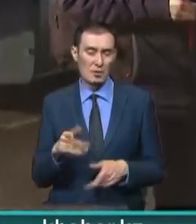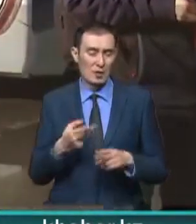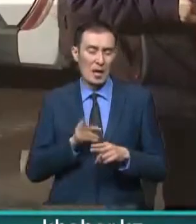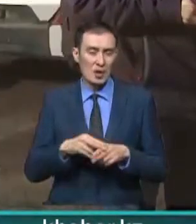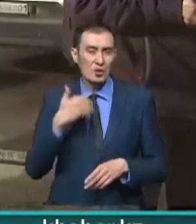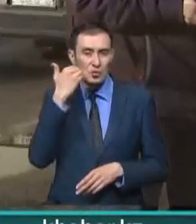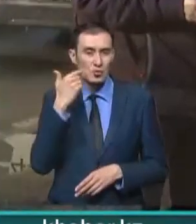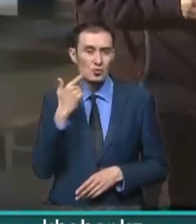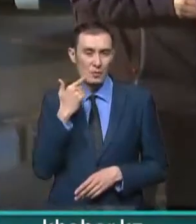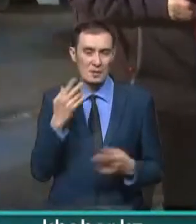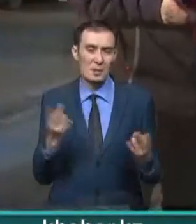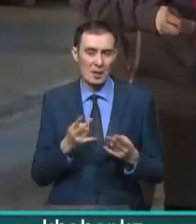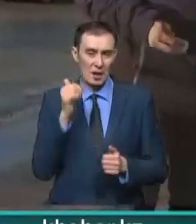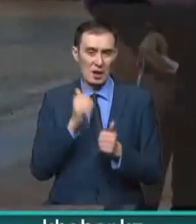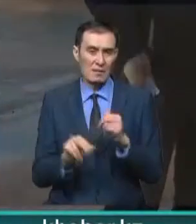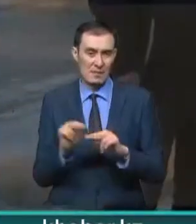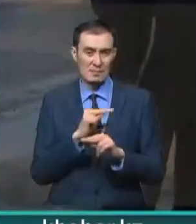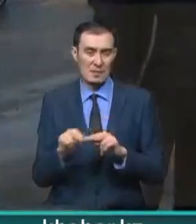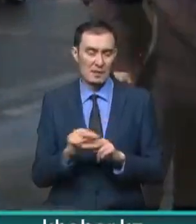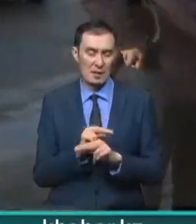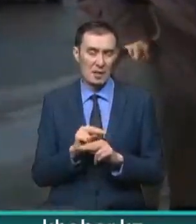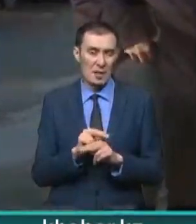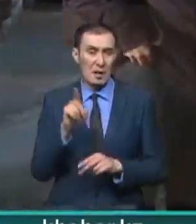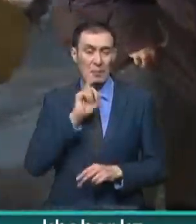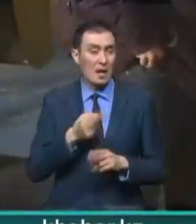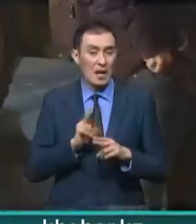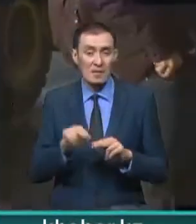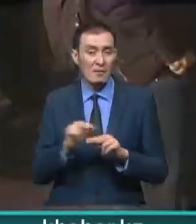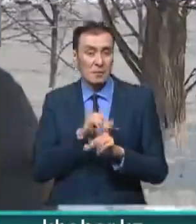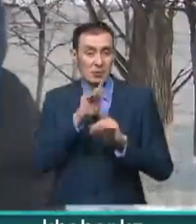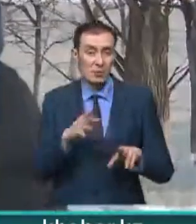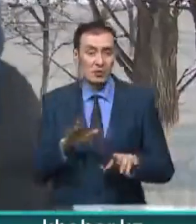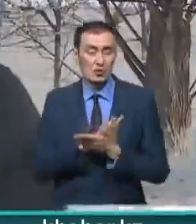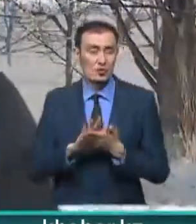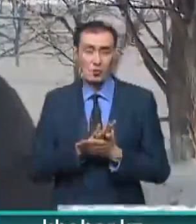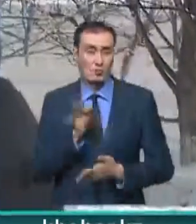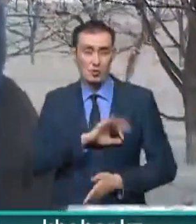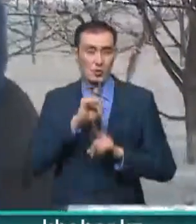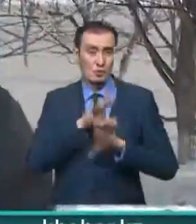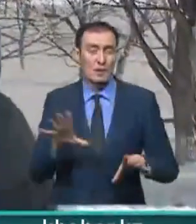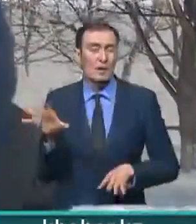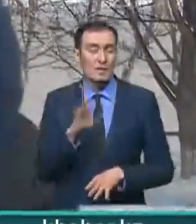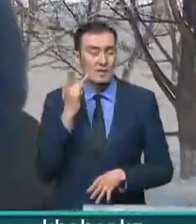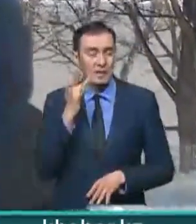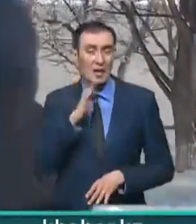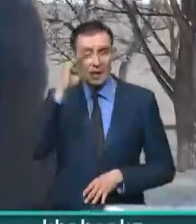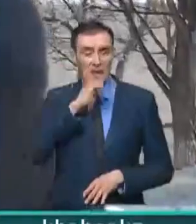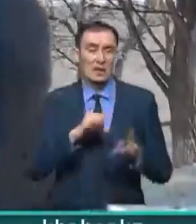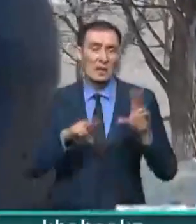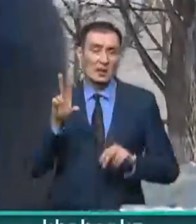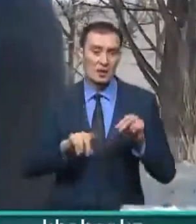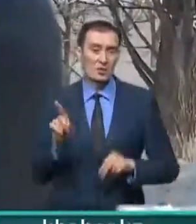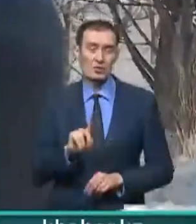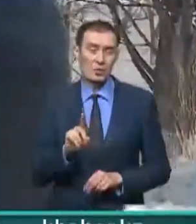эту совесть надо пробуждать у каждого. Пока это не пробуждает, это ничего не получится у нас. Всегда родители надеются, что